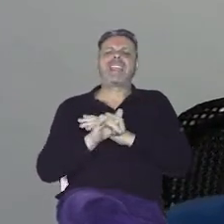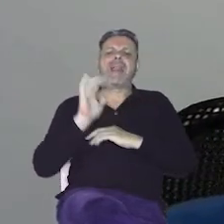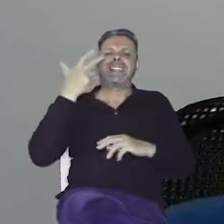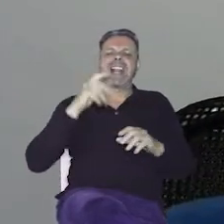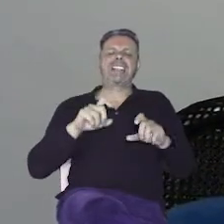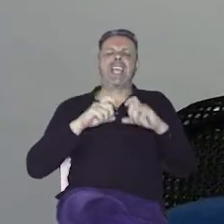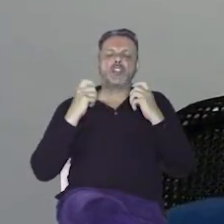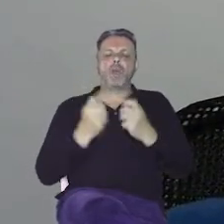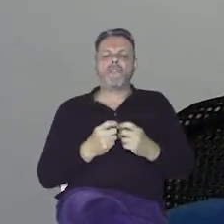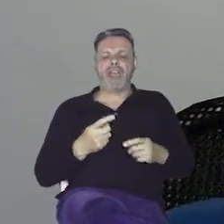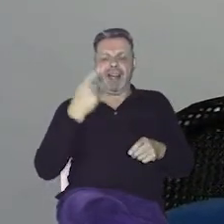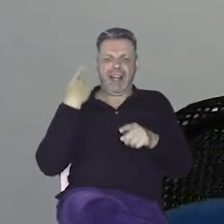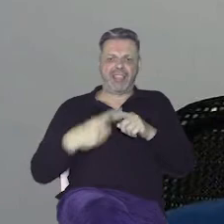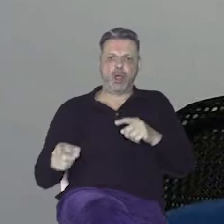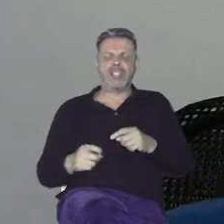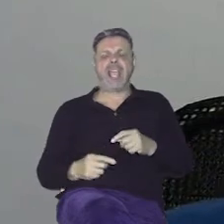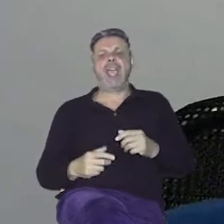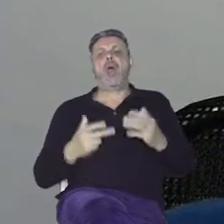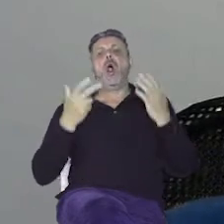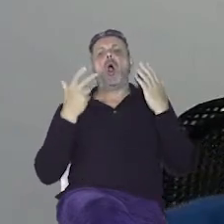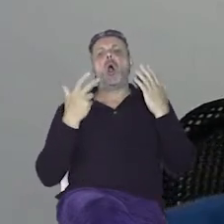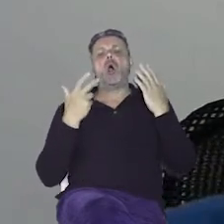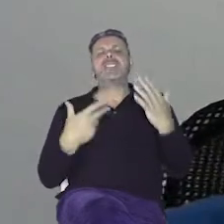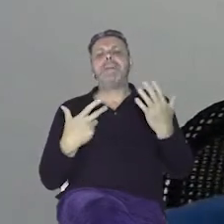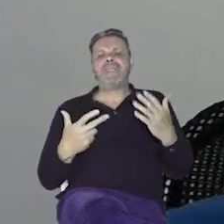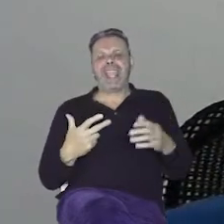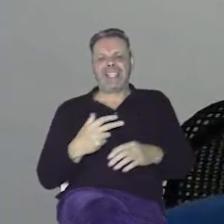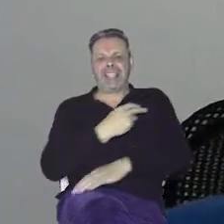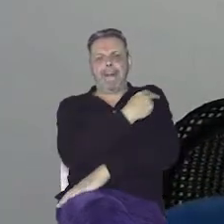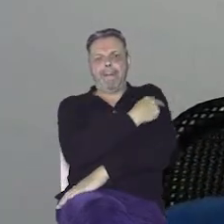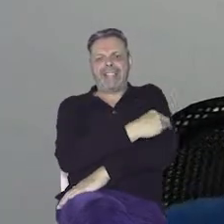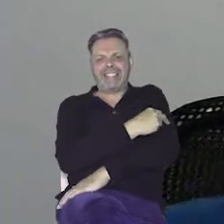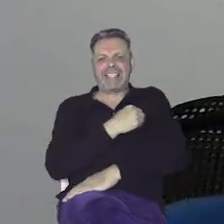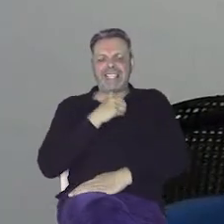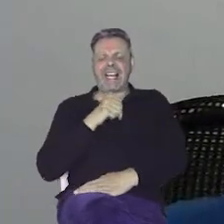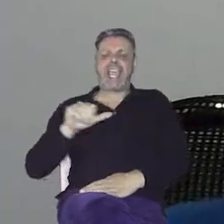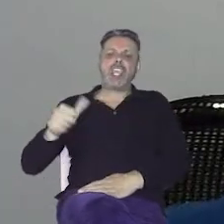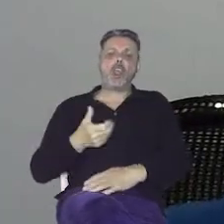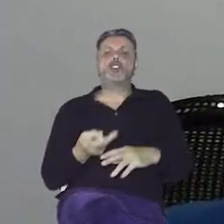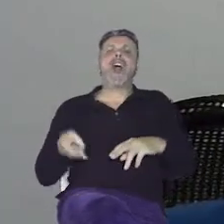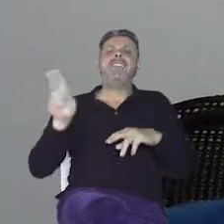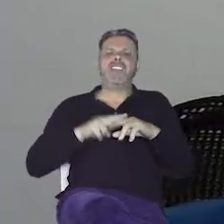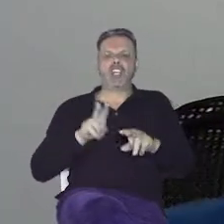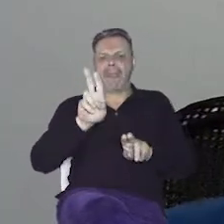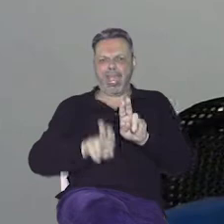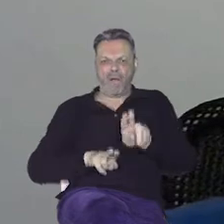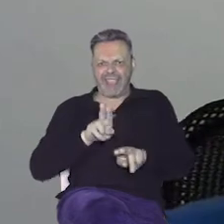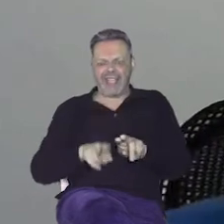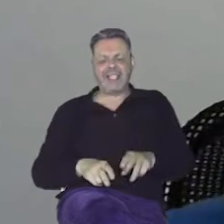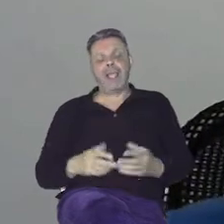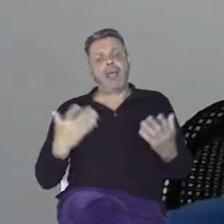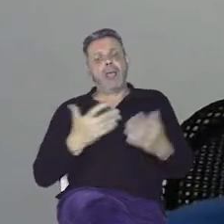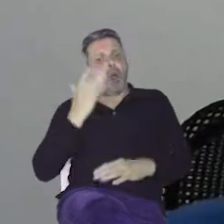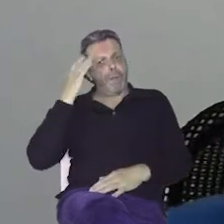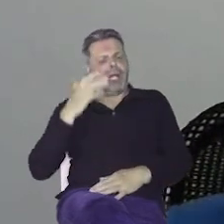domova nedostaje 80 medicinskih sestara i još više njegovateljica koji brinu